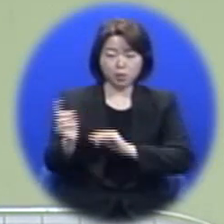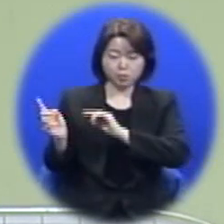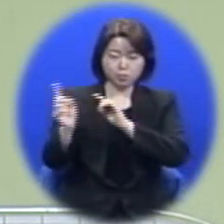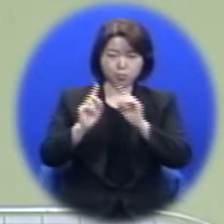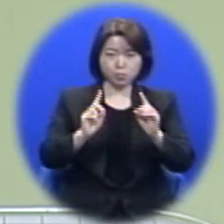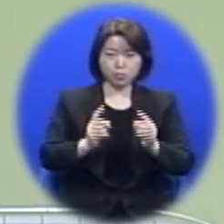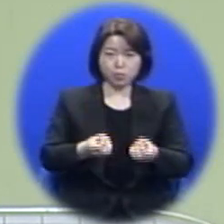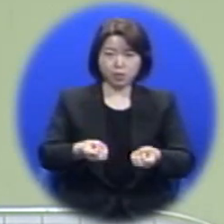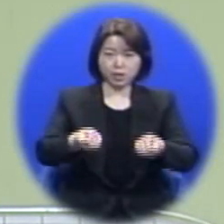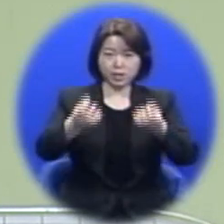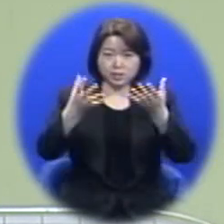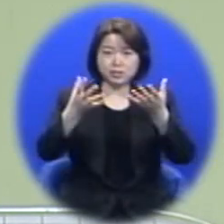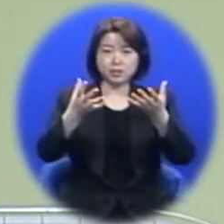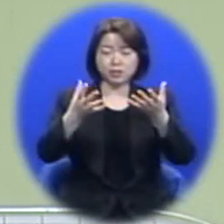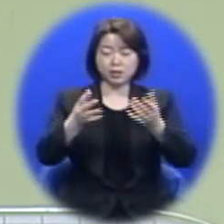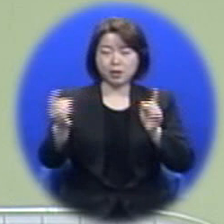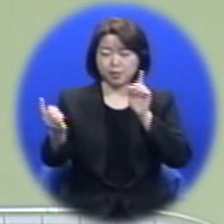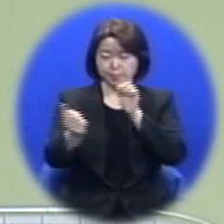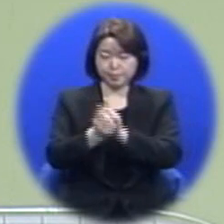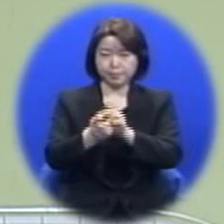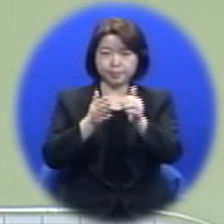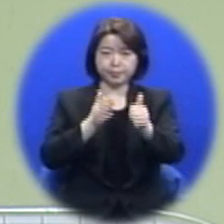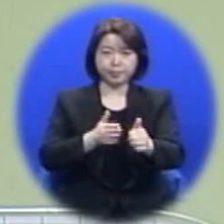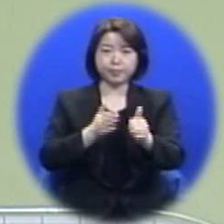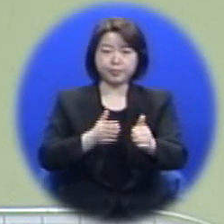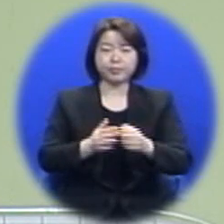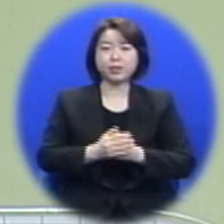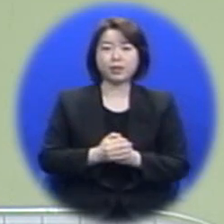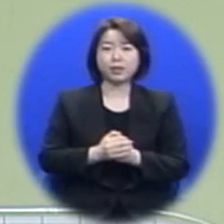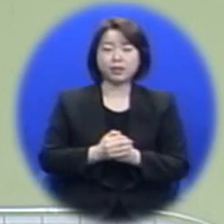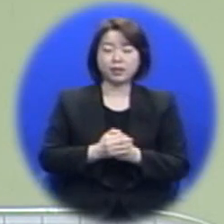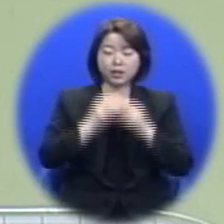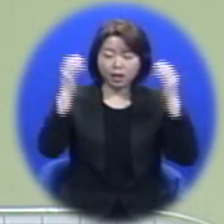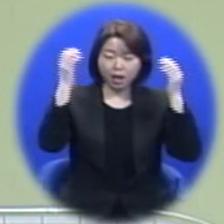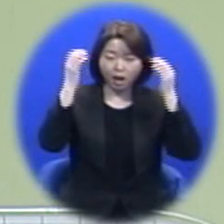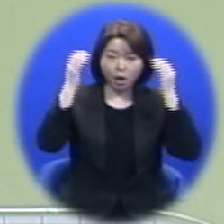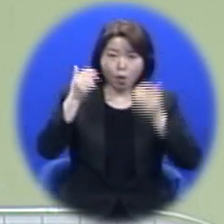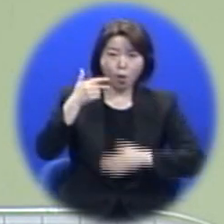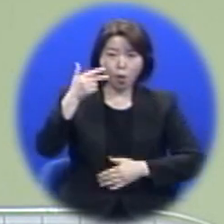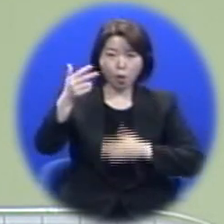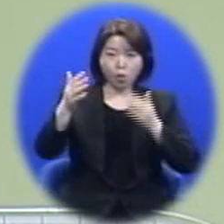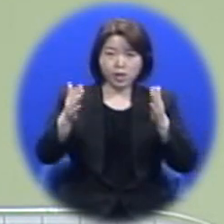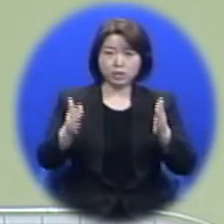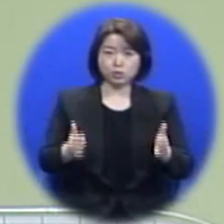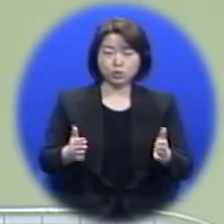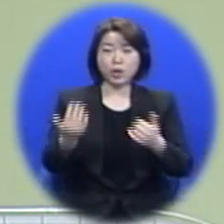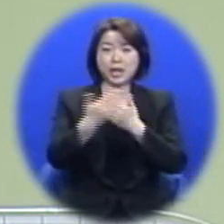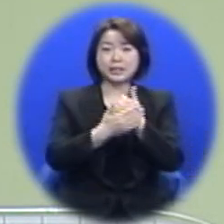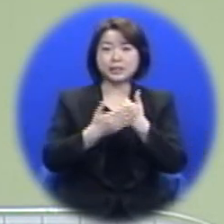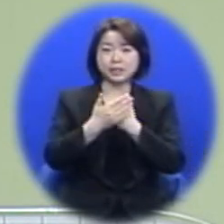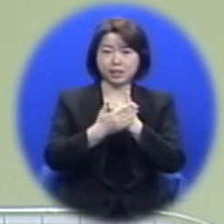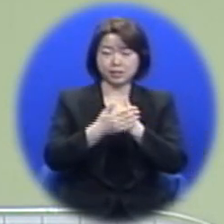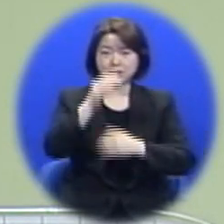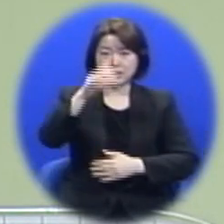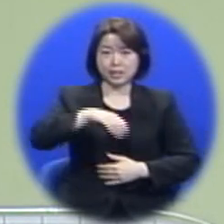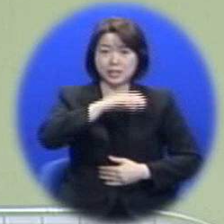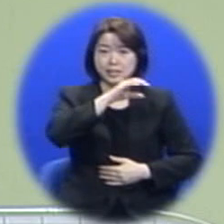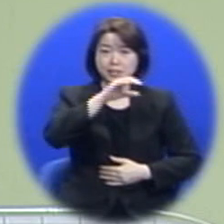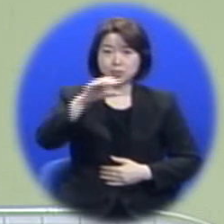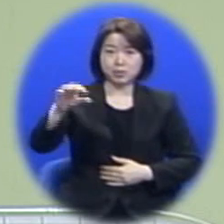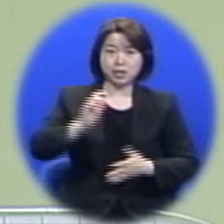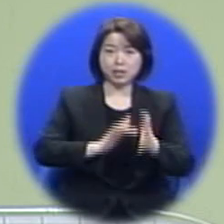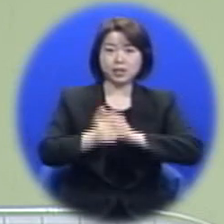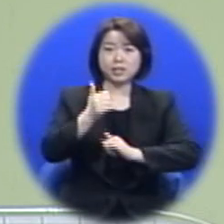보시기에 되기 바랍니다 아 이 고난 주간에 은혜는 십자가의 예수님을 만나는 데